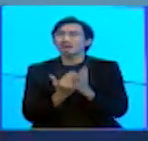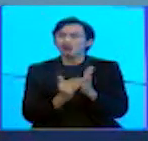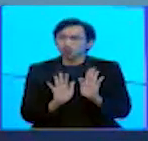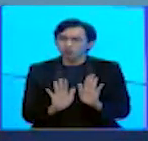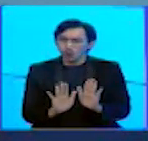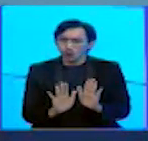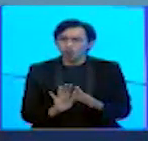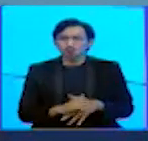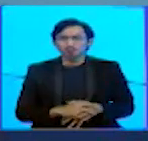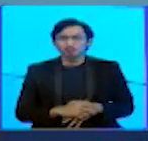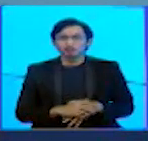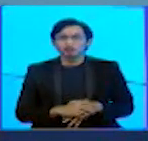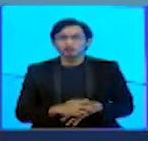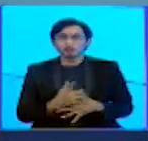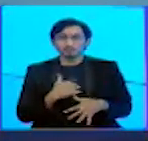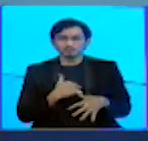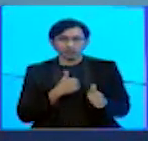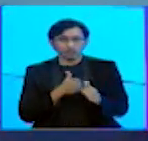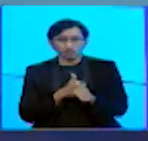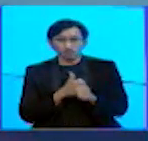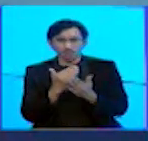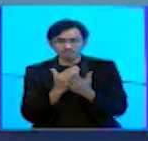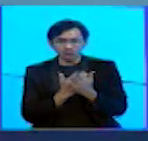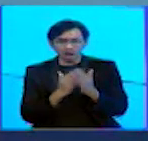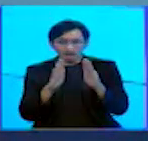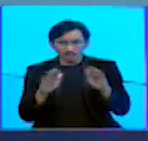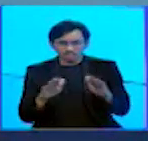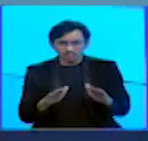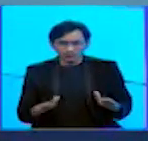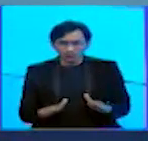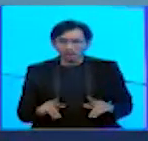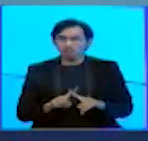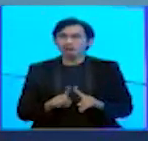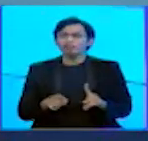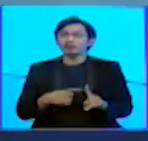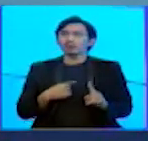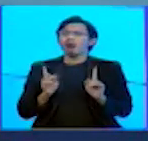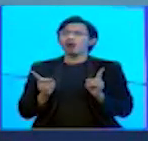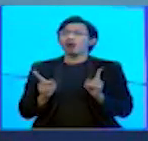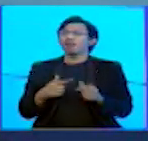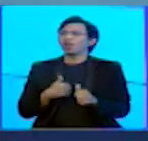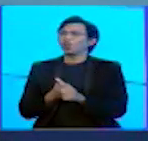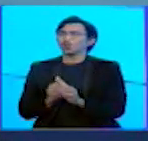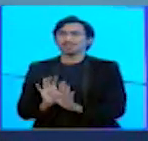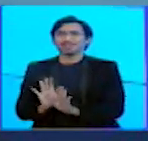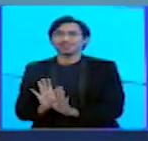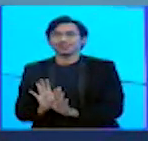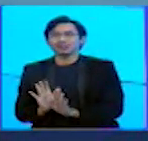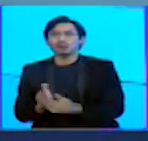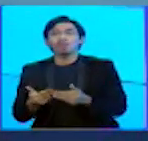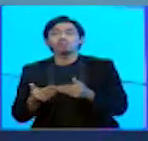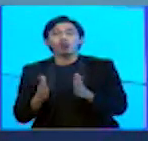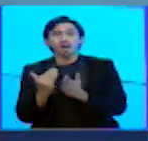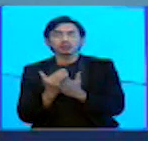acara Natal gitu kan, baik itu waktu sebelum pandemi maupun pandemi kan pakai daring gitu kan, jadi Natal